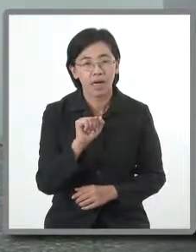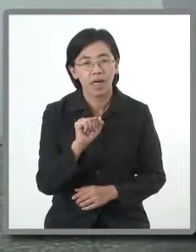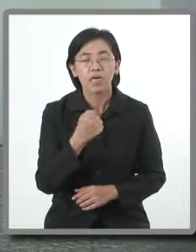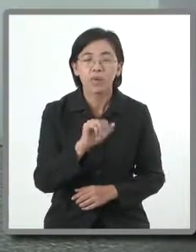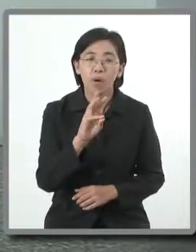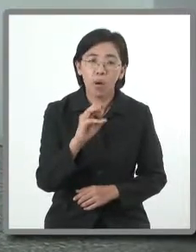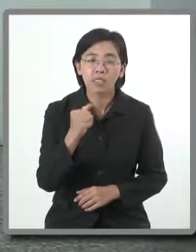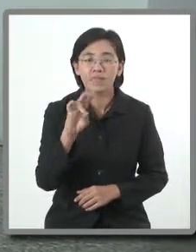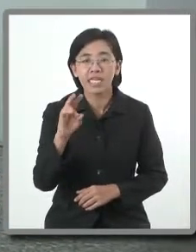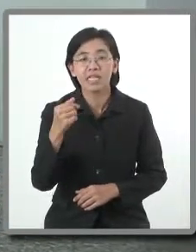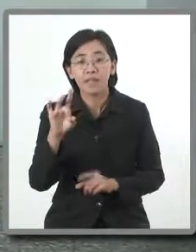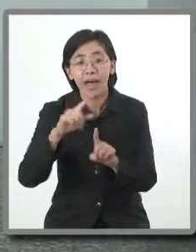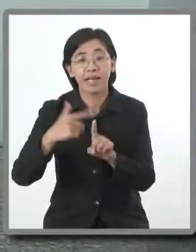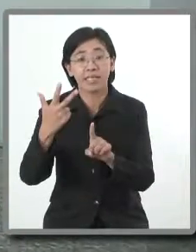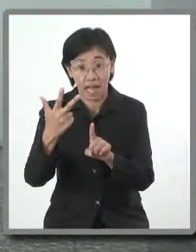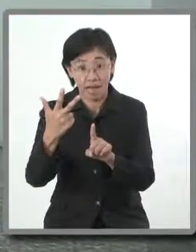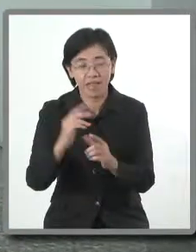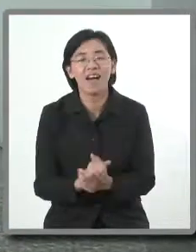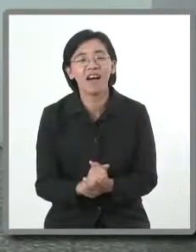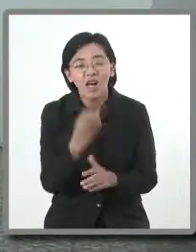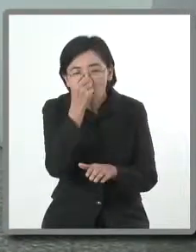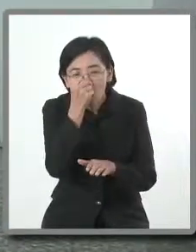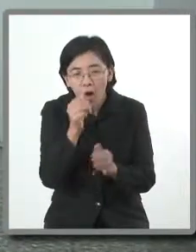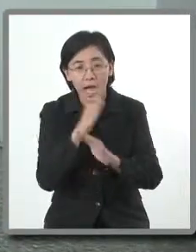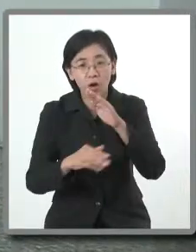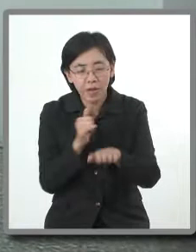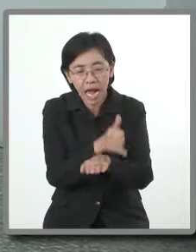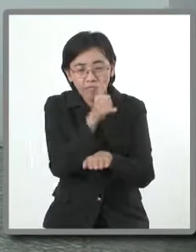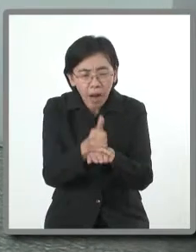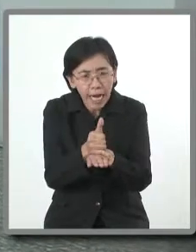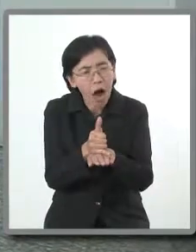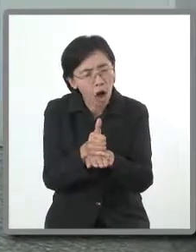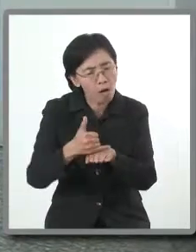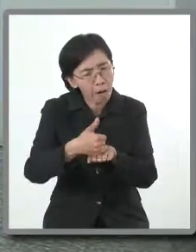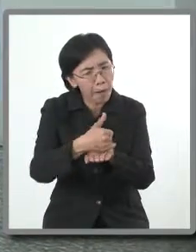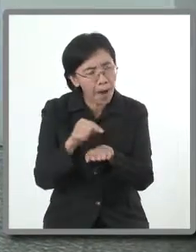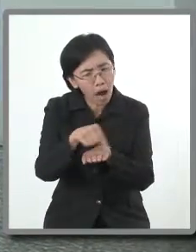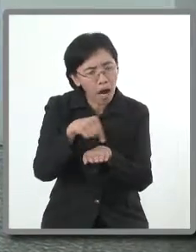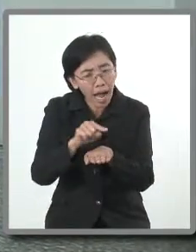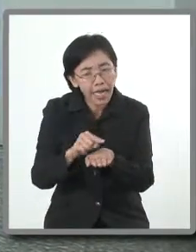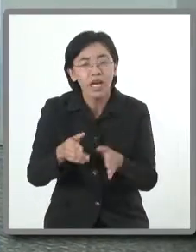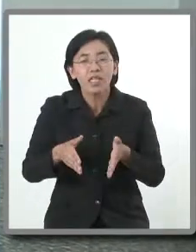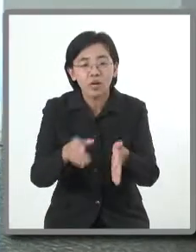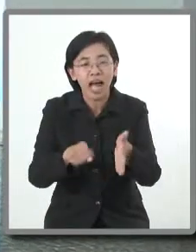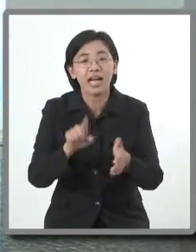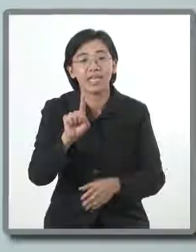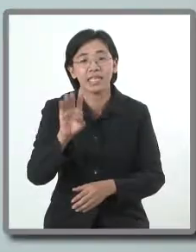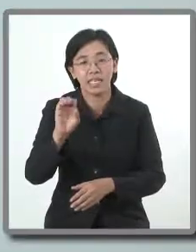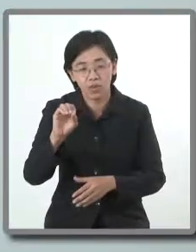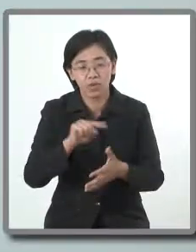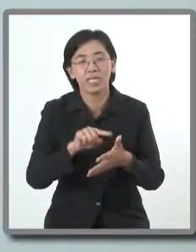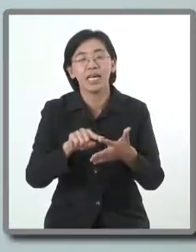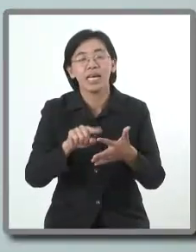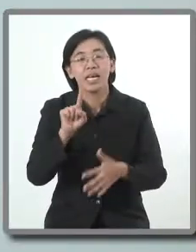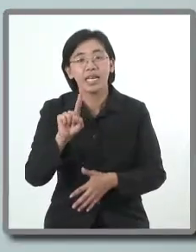16 17 18มีนาที่ผ่านมาเนี่ยมีการทดสอบรถนะครับวิ่งในเส้นทางสาย140สาย138